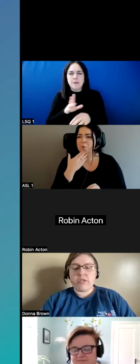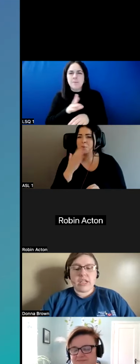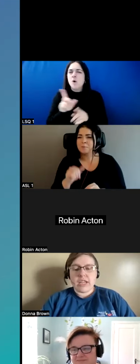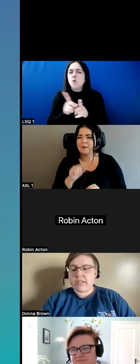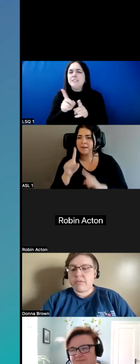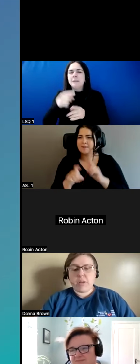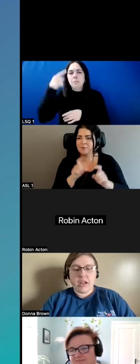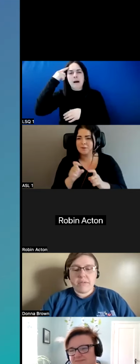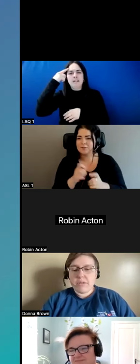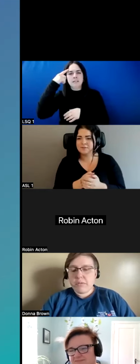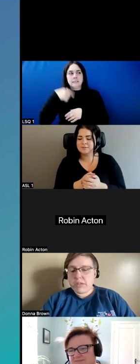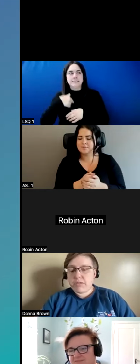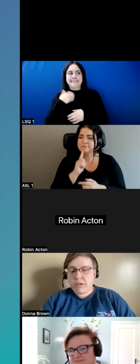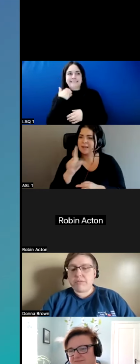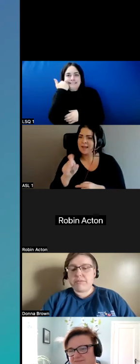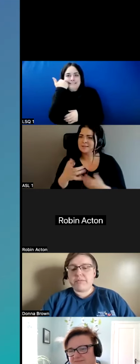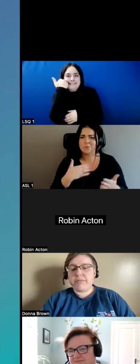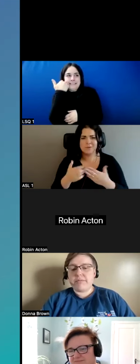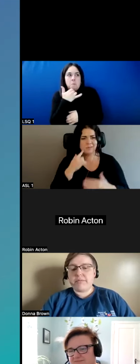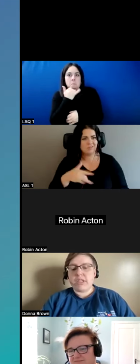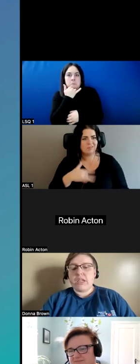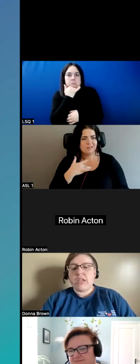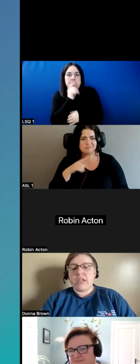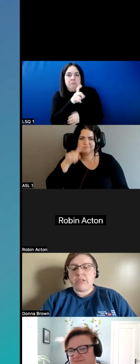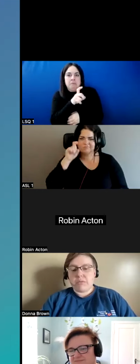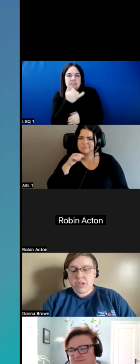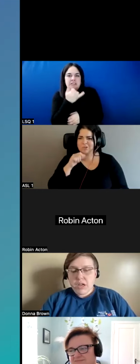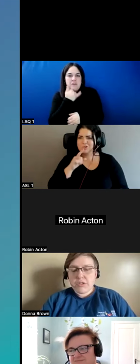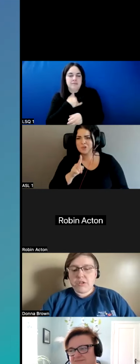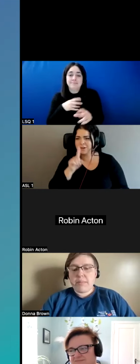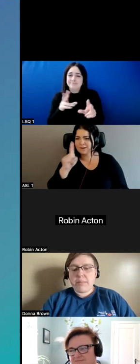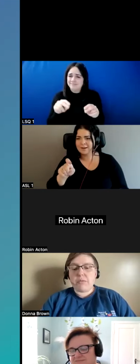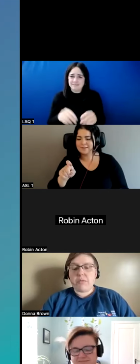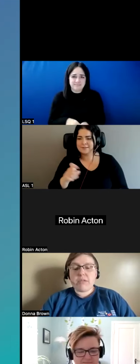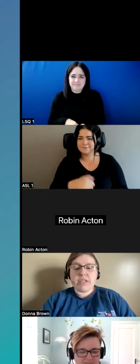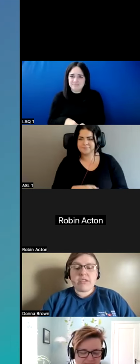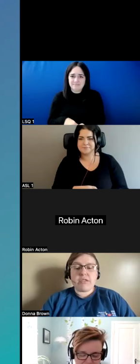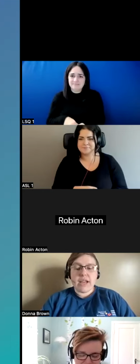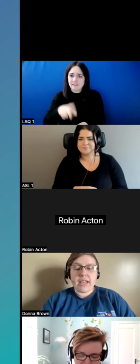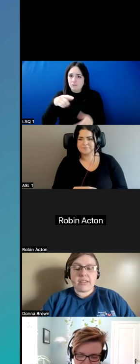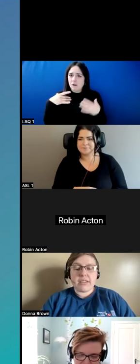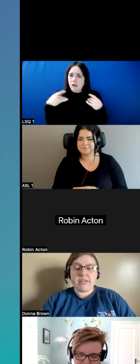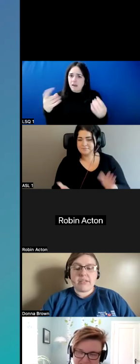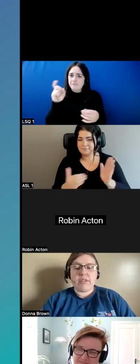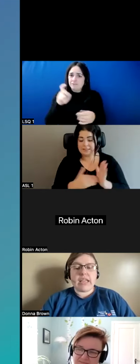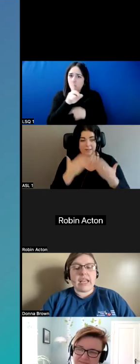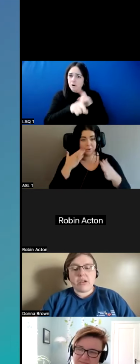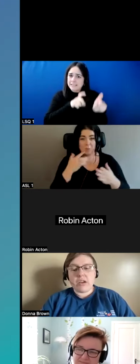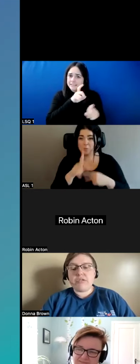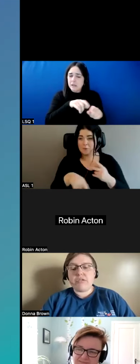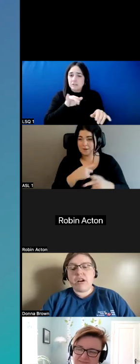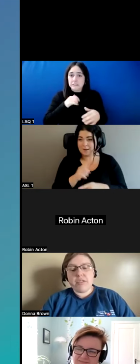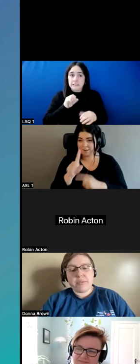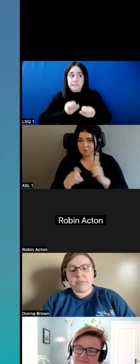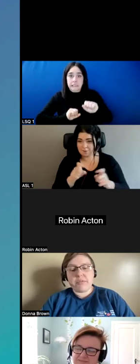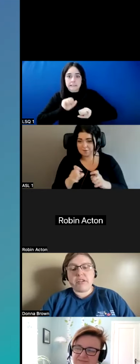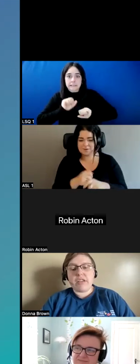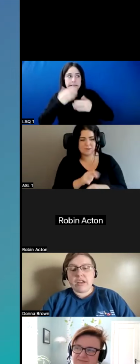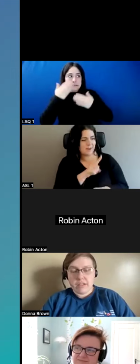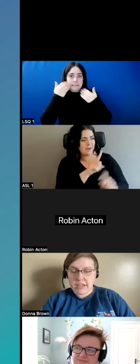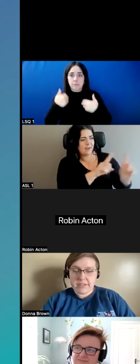Et il n'y a pas de mauvaises questions. Il faut juste poser les questions que vous voulez savoir. Si vous n'êtes pas sûr par rapport aux questions à